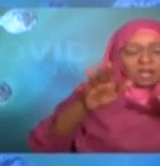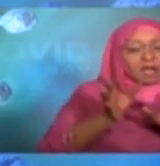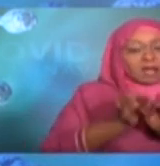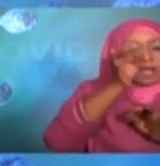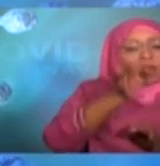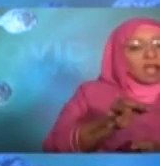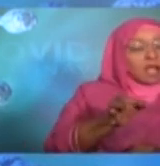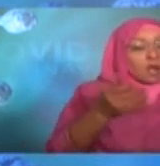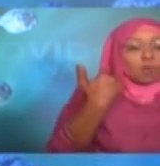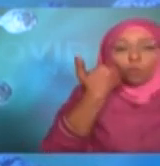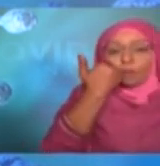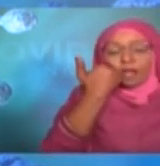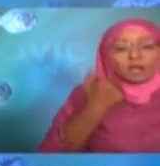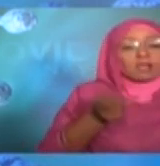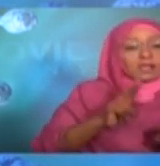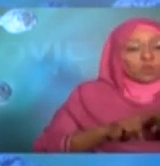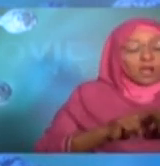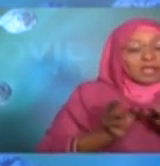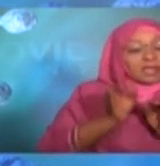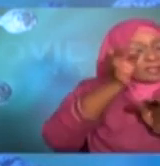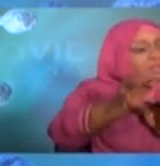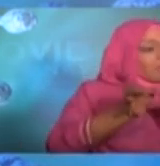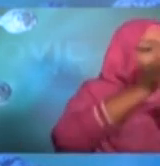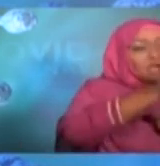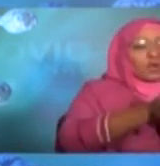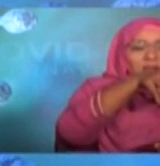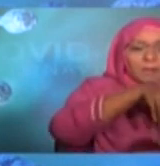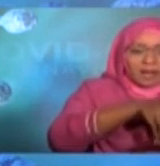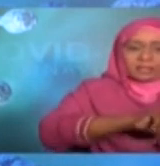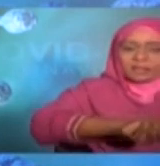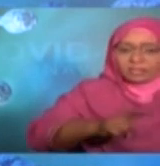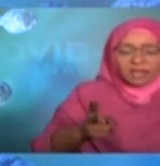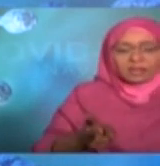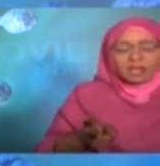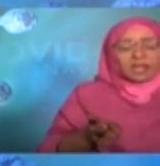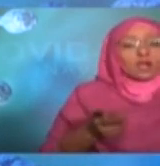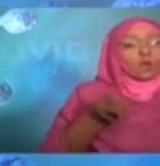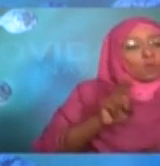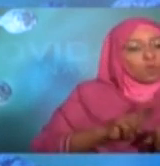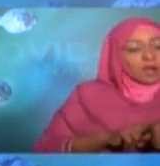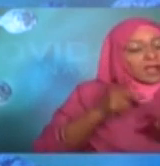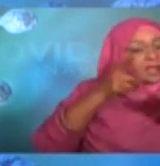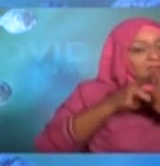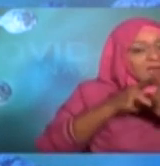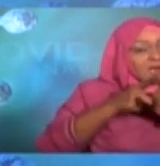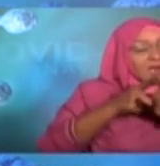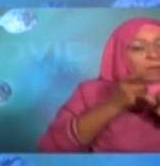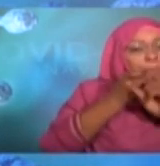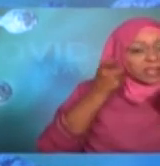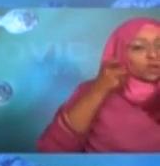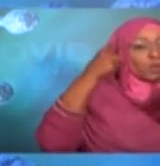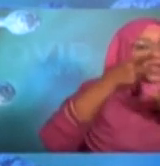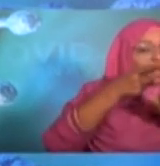إلى مناطق أخرى أو من مناطق أخرى إلى ولاية الخرطوم. هذه